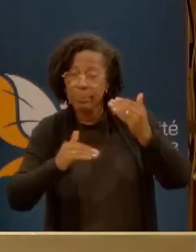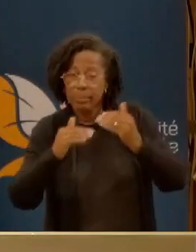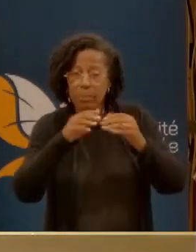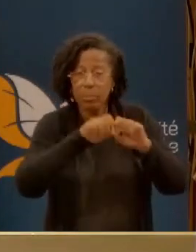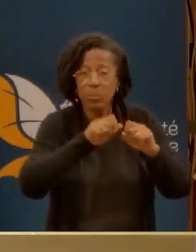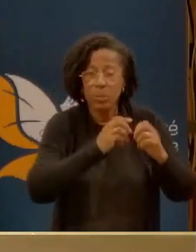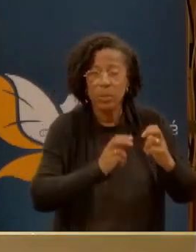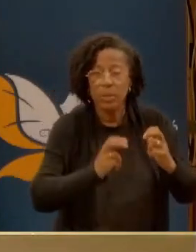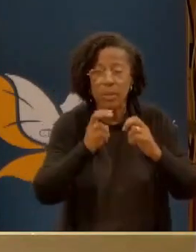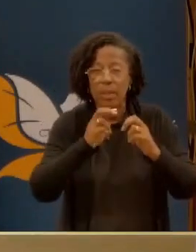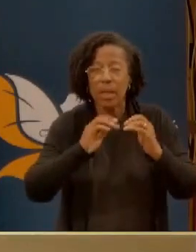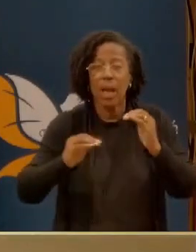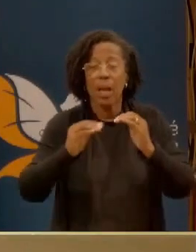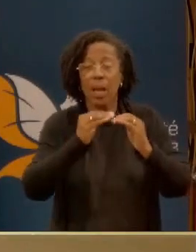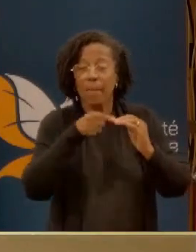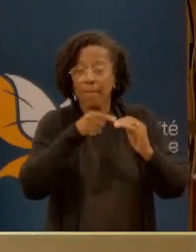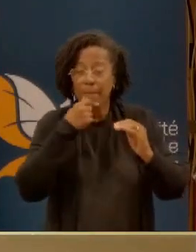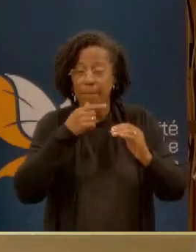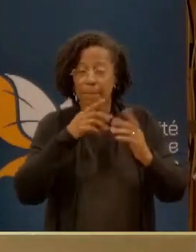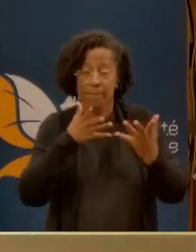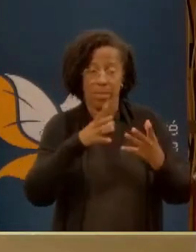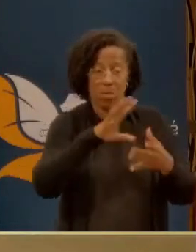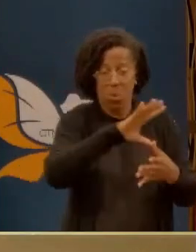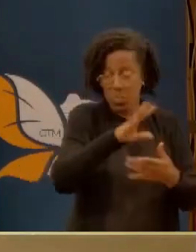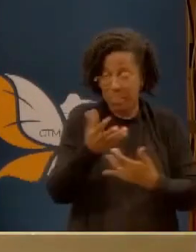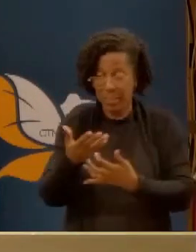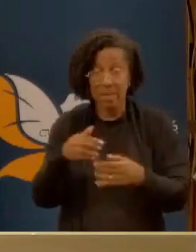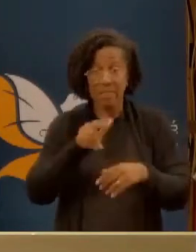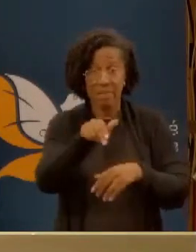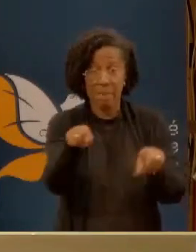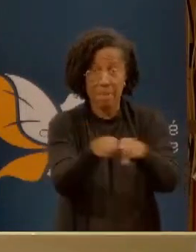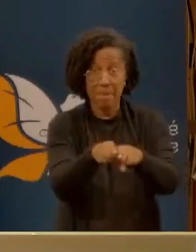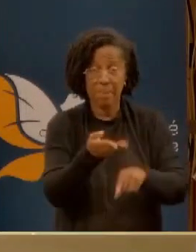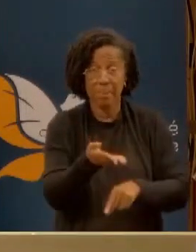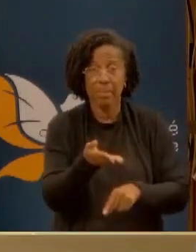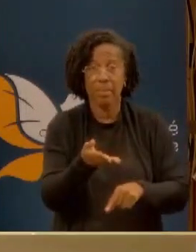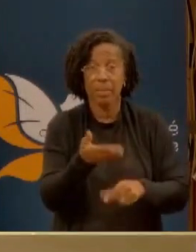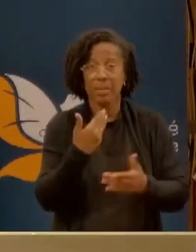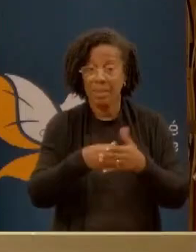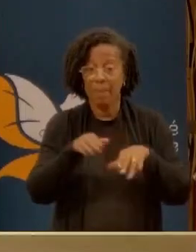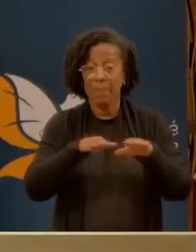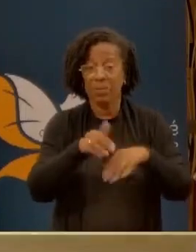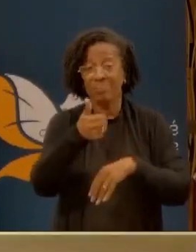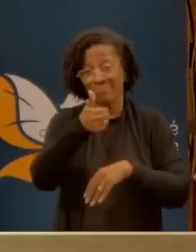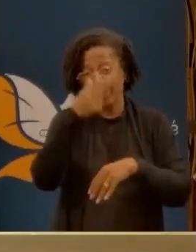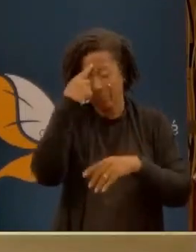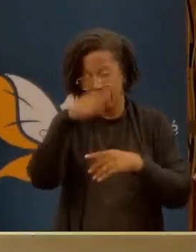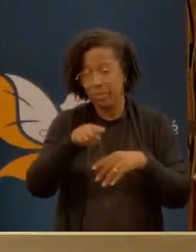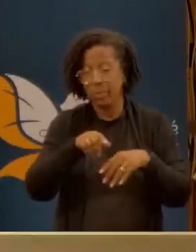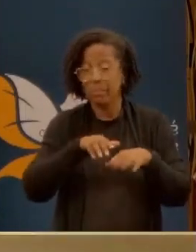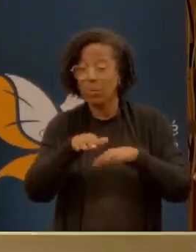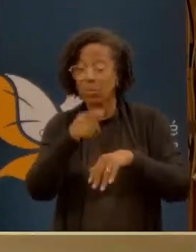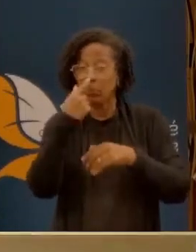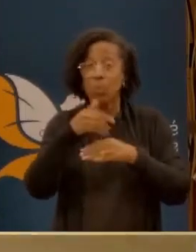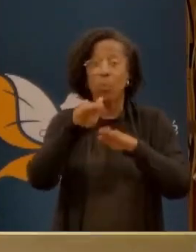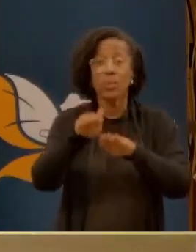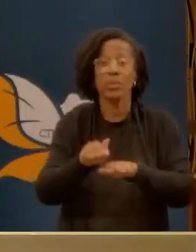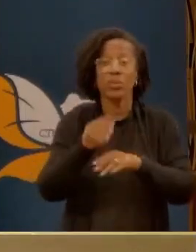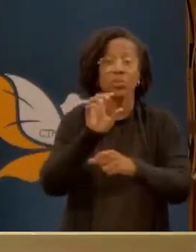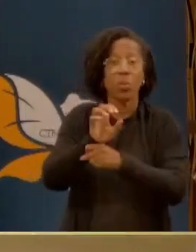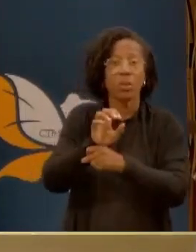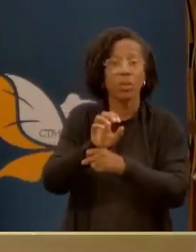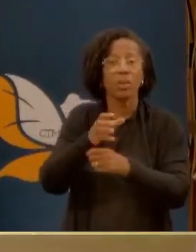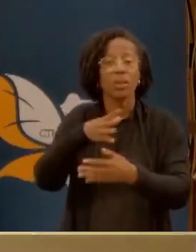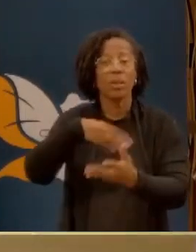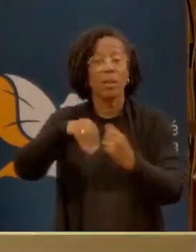la Guadeloupe sera absolument identique. C'est la seule manière de nous protéger contre ce qu'on appelle parfois le détournement